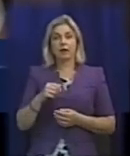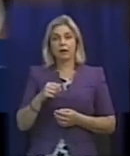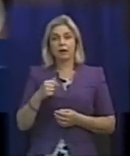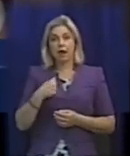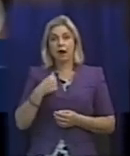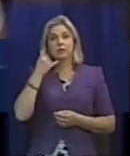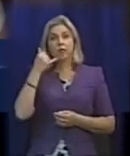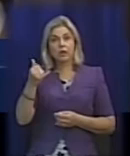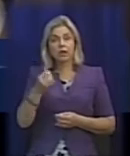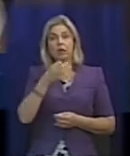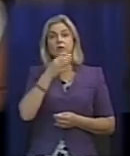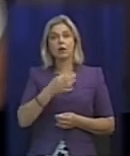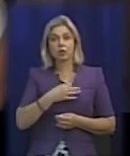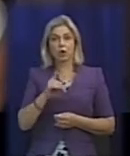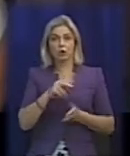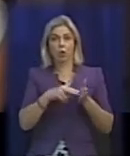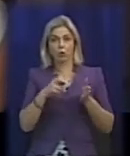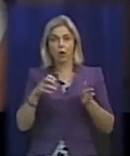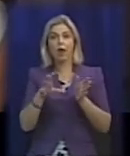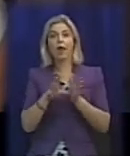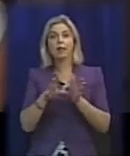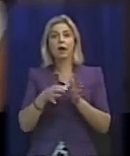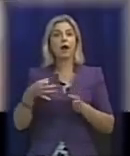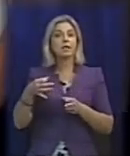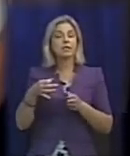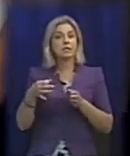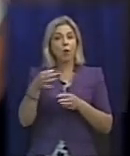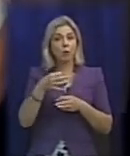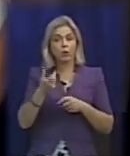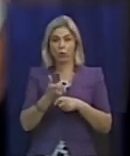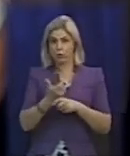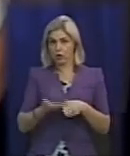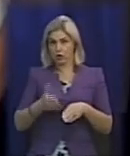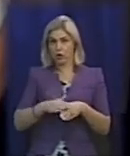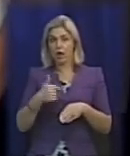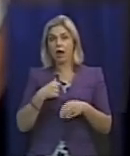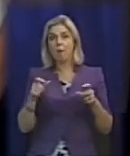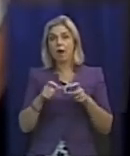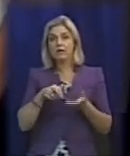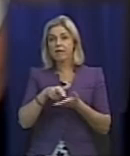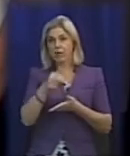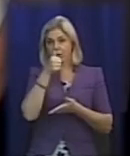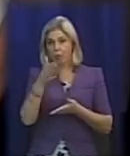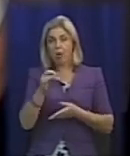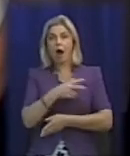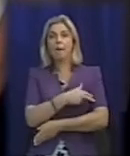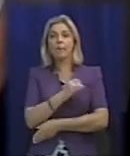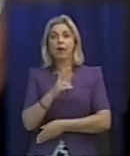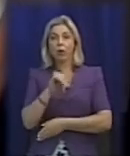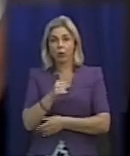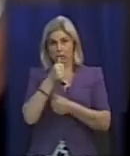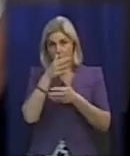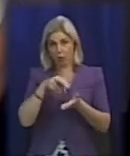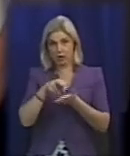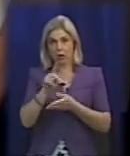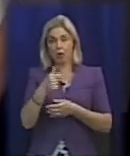Я подзвонила, сказала, що нас відключили енергозбит. Дуже тяжко. Я в магазин не можу вийти. Я в аптеку не можу вийти, тому